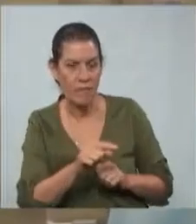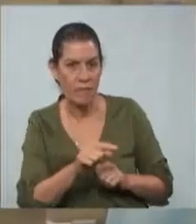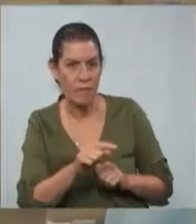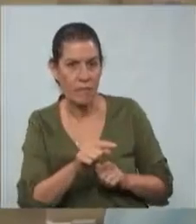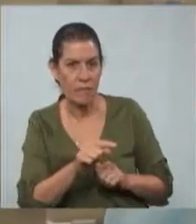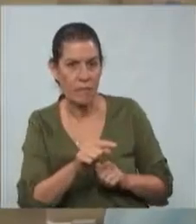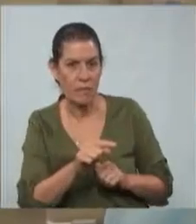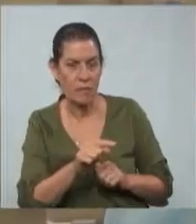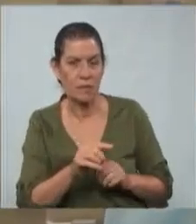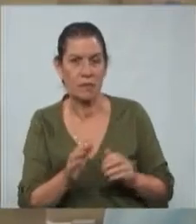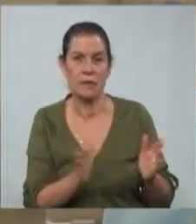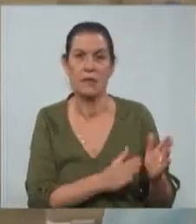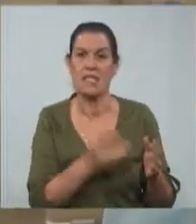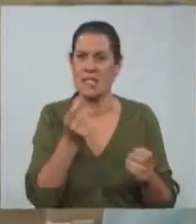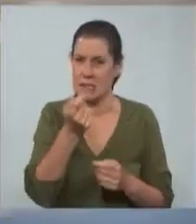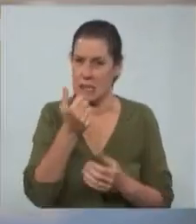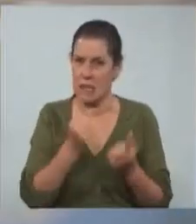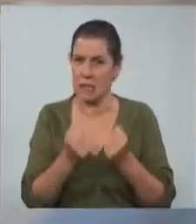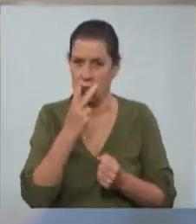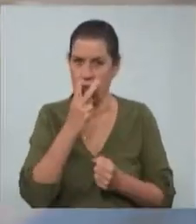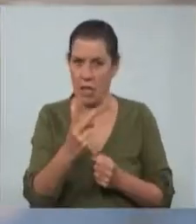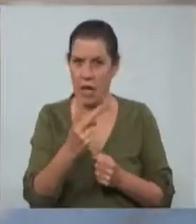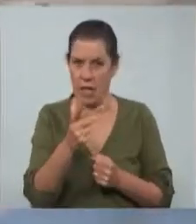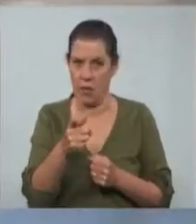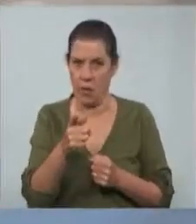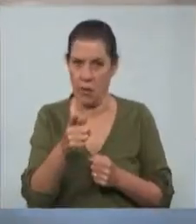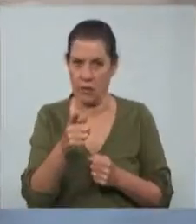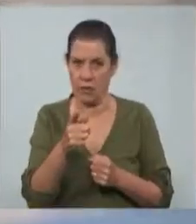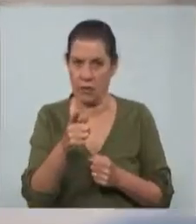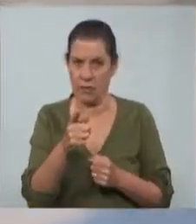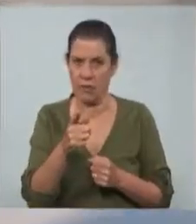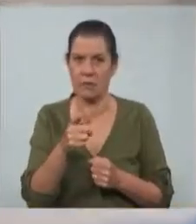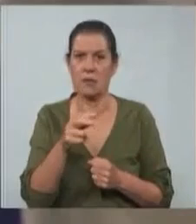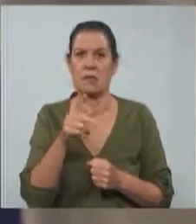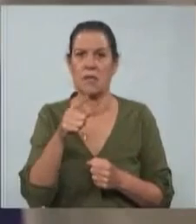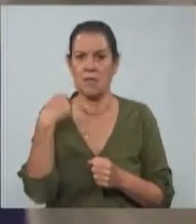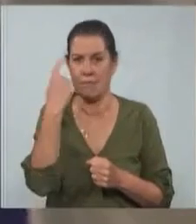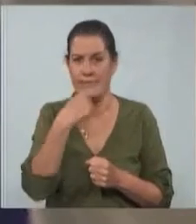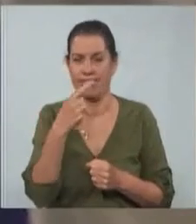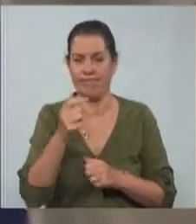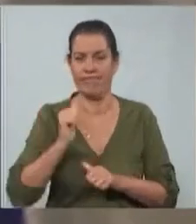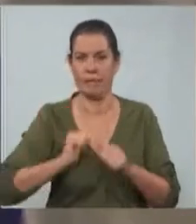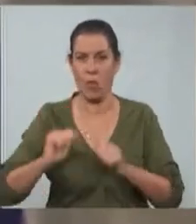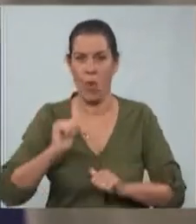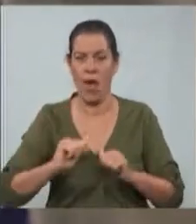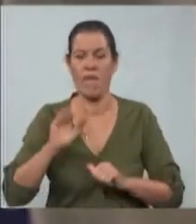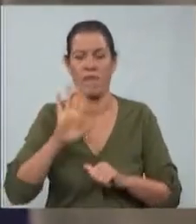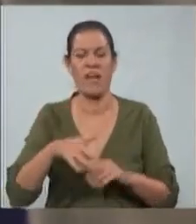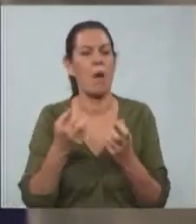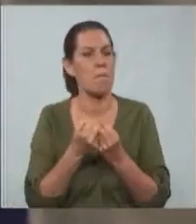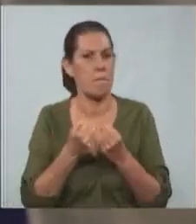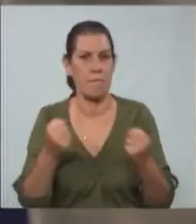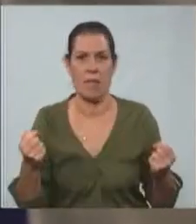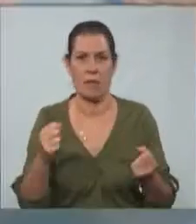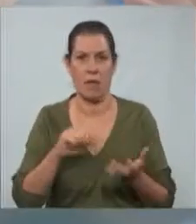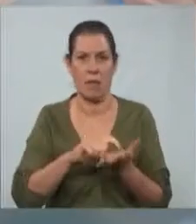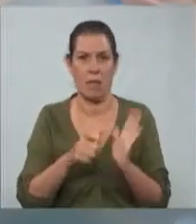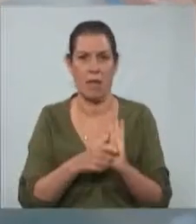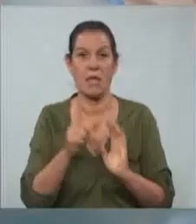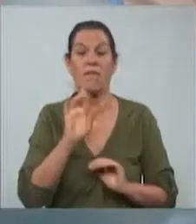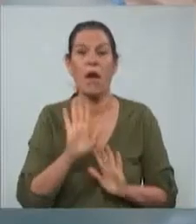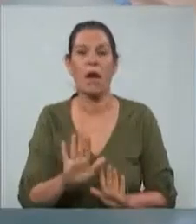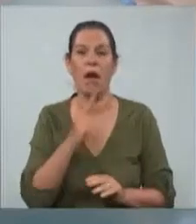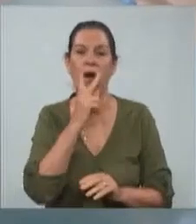קצת קשה לראות מבעד למסכות דרך הכאב על פניה של הדס והמתח בחדר, אבל כך נראית תקווה.